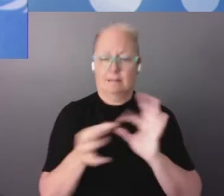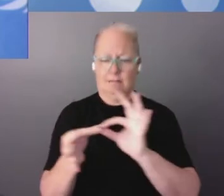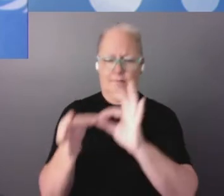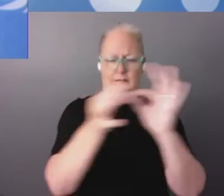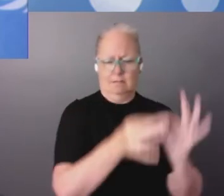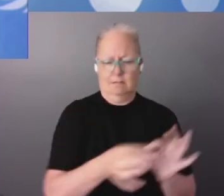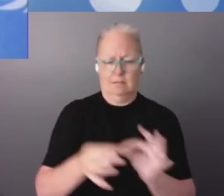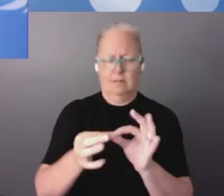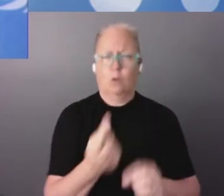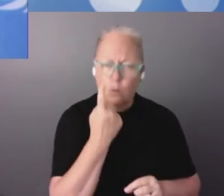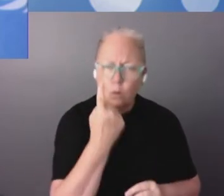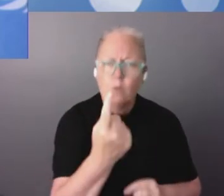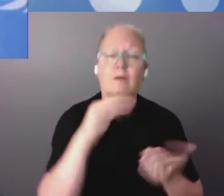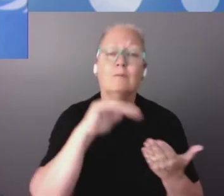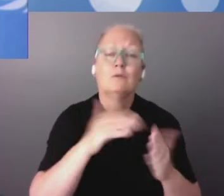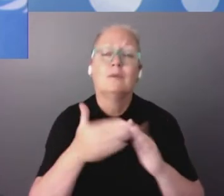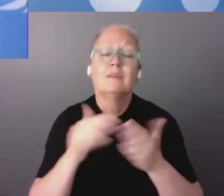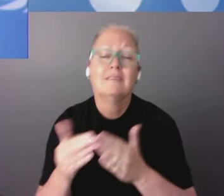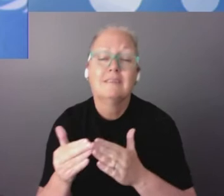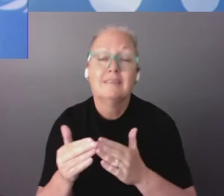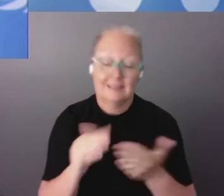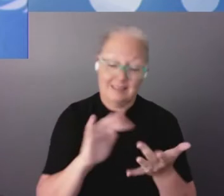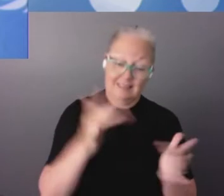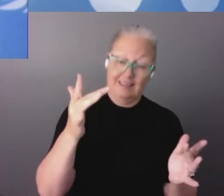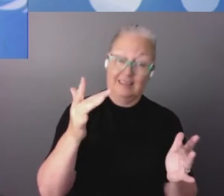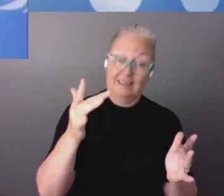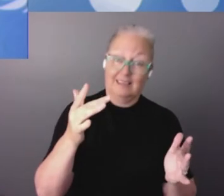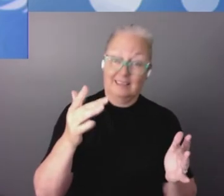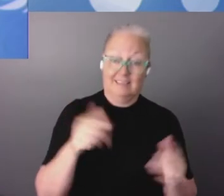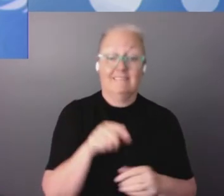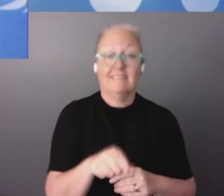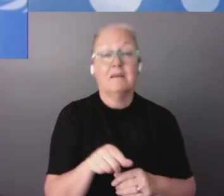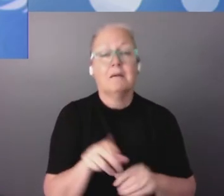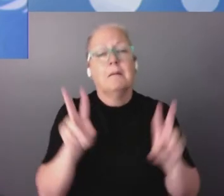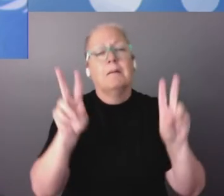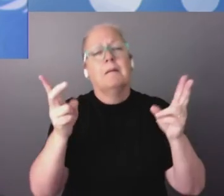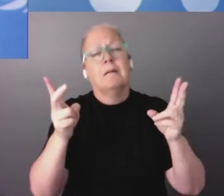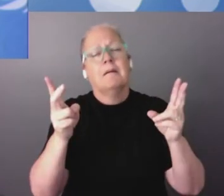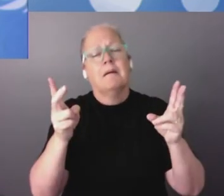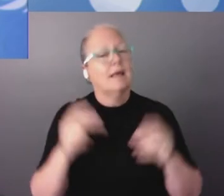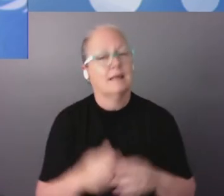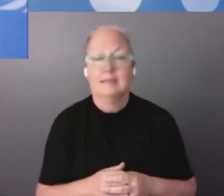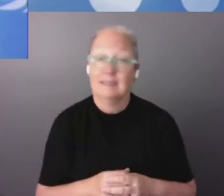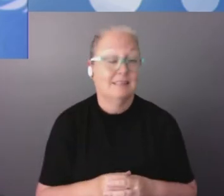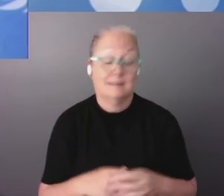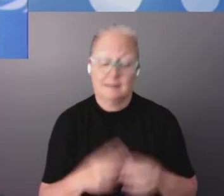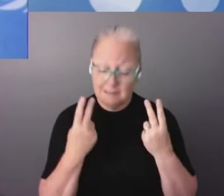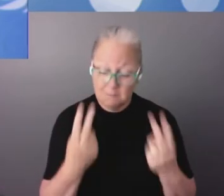L'IGF cette année pose devant nous des challenges, des défis très importants. Nous voulons que